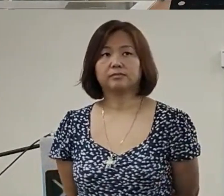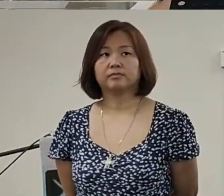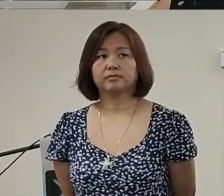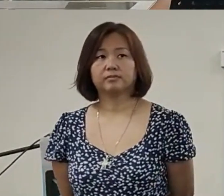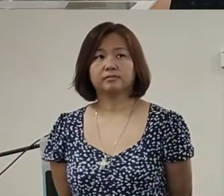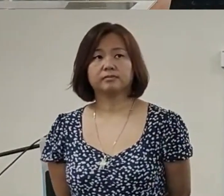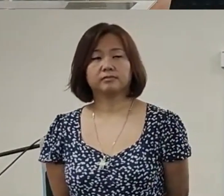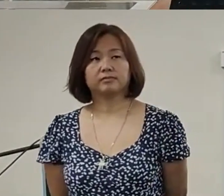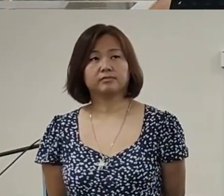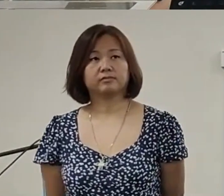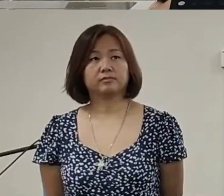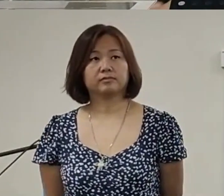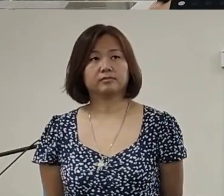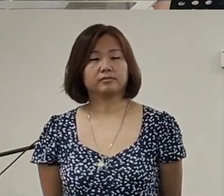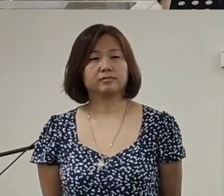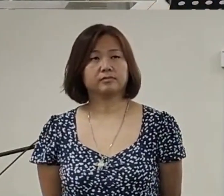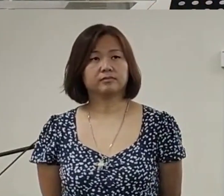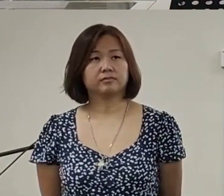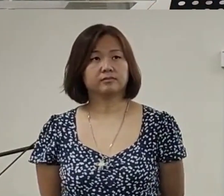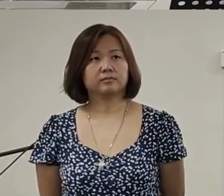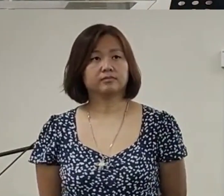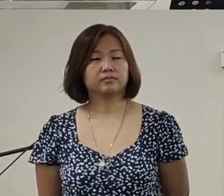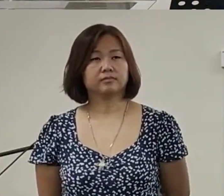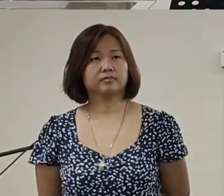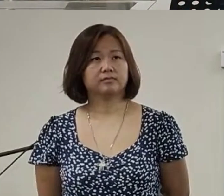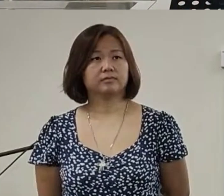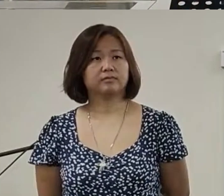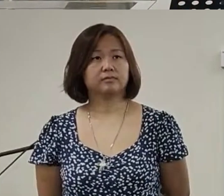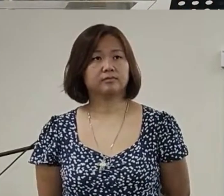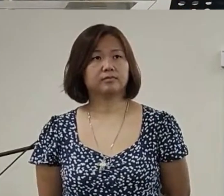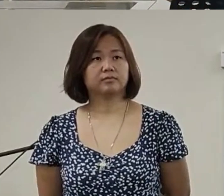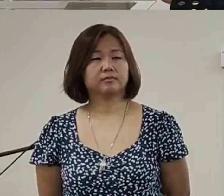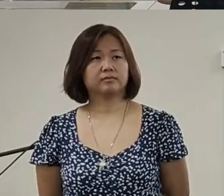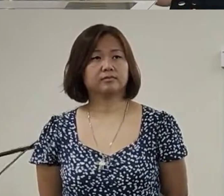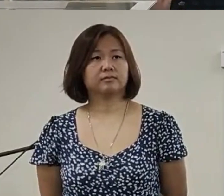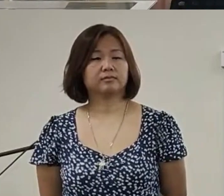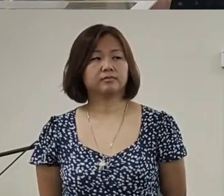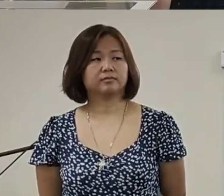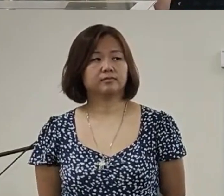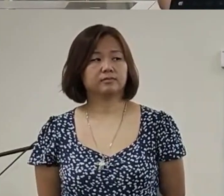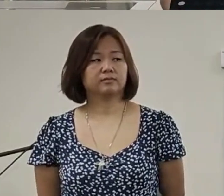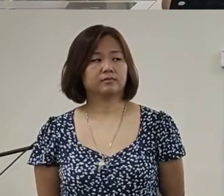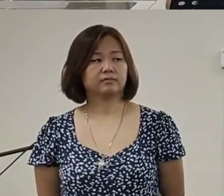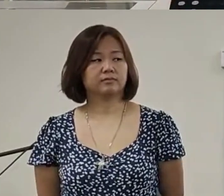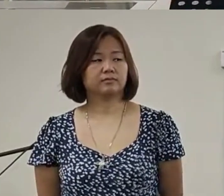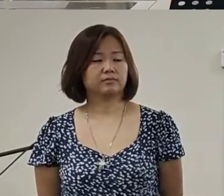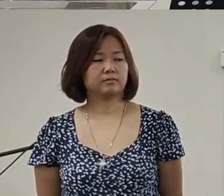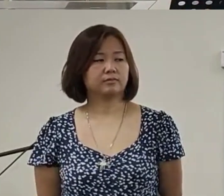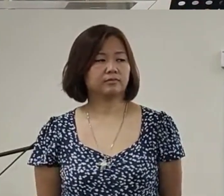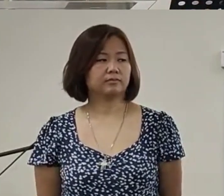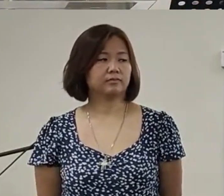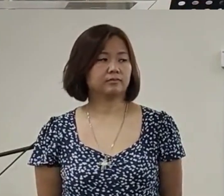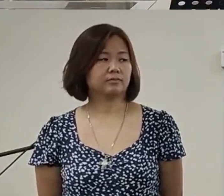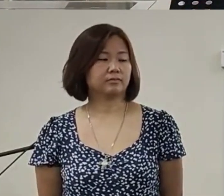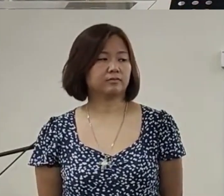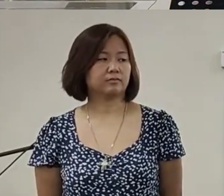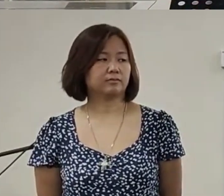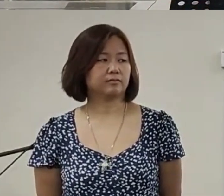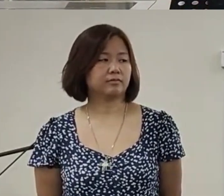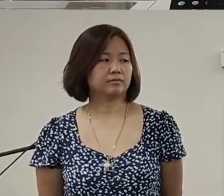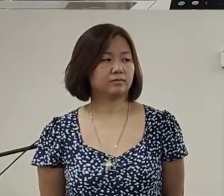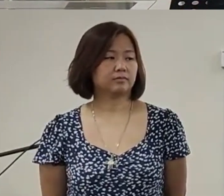Facebook那么你常常看的东西的话那么它会一直出现同样的那一个视频所以如果比如说你时常在